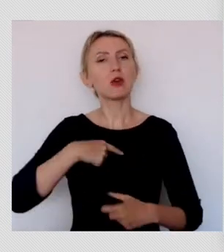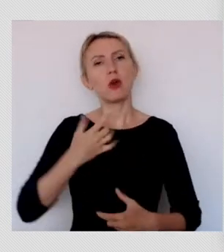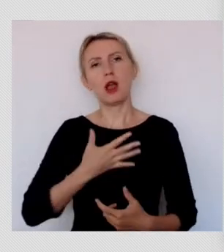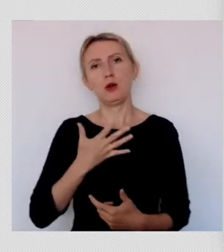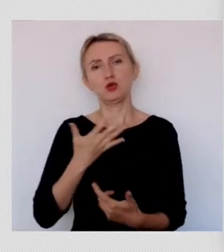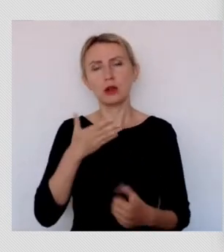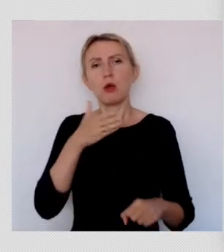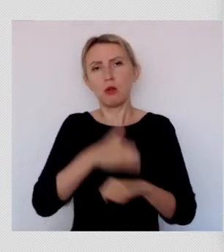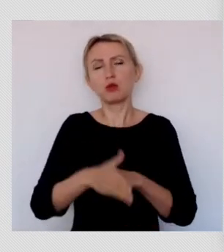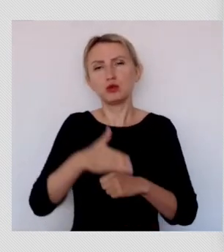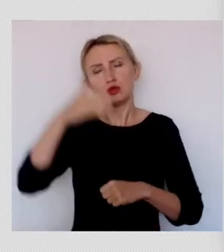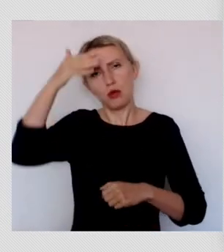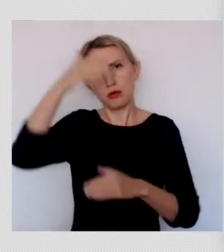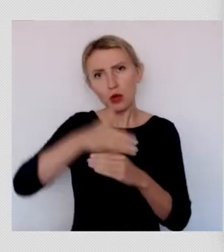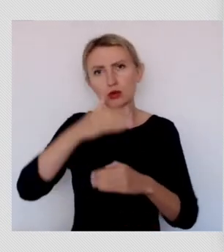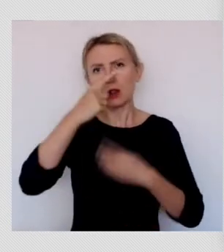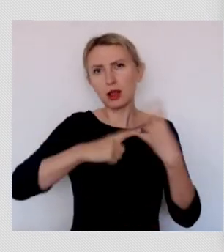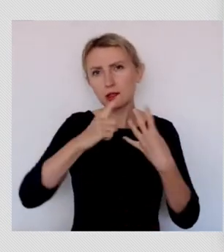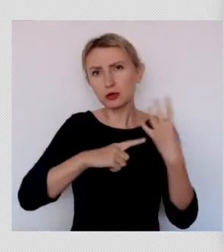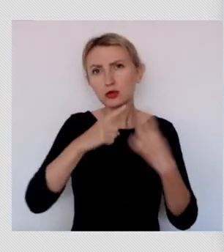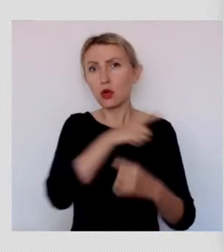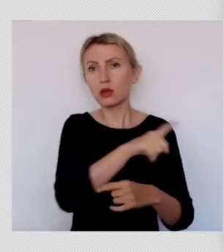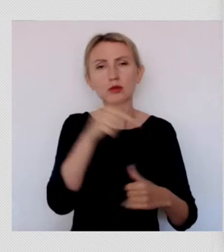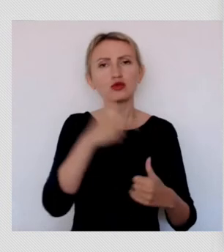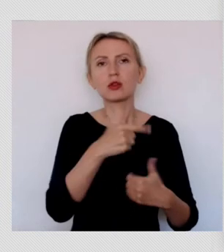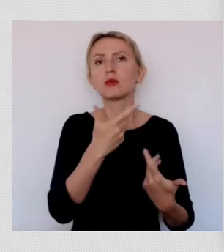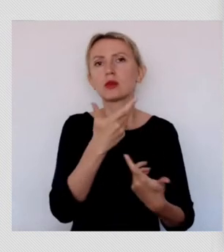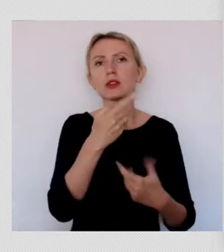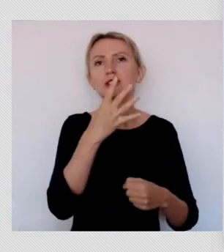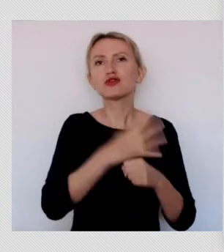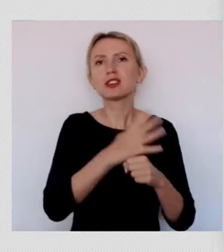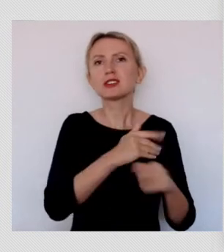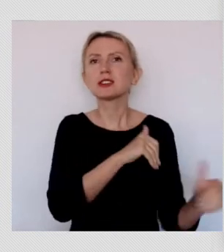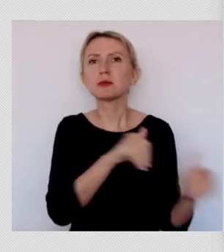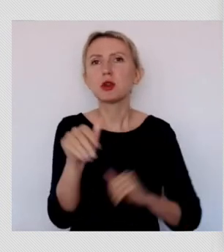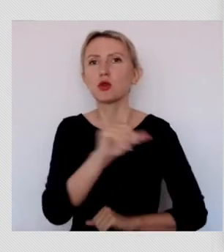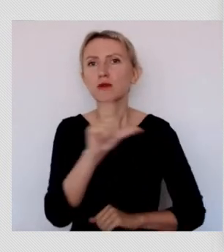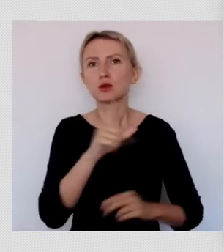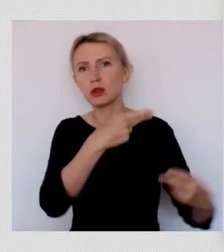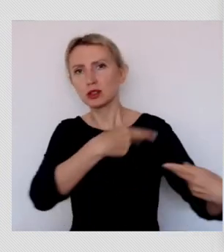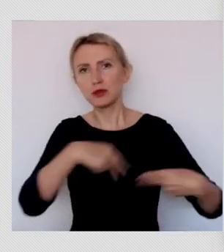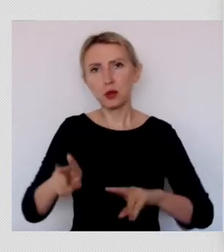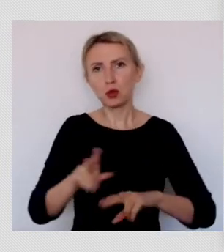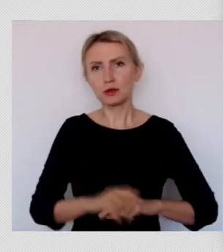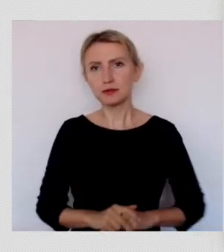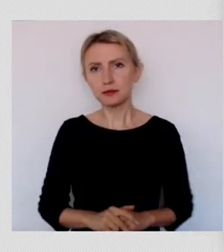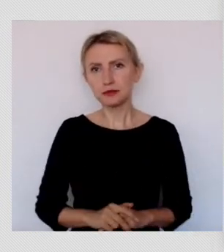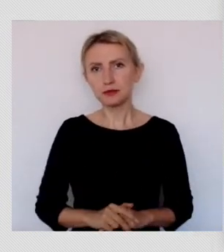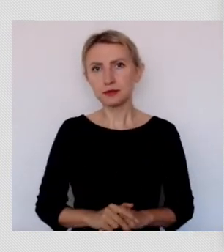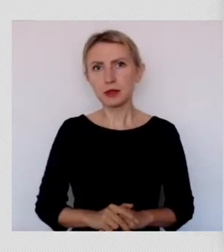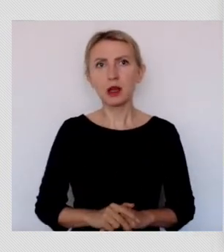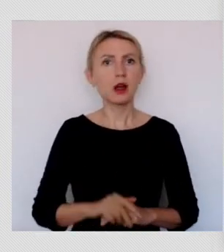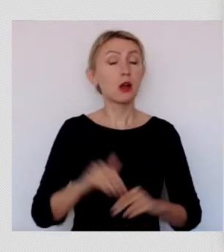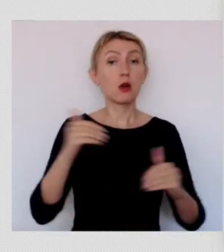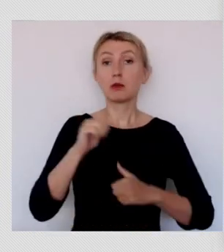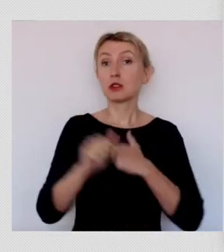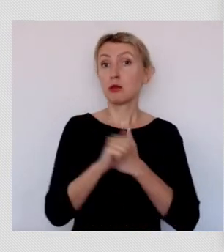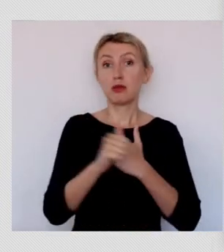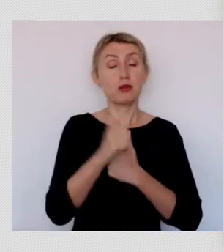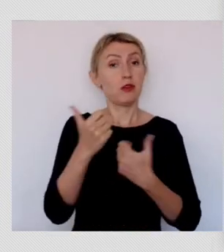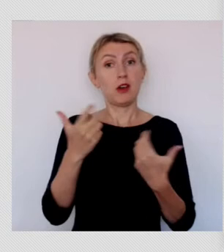późno nocą wyliczeń, musiałyby oddać około 40 milionów złotych. To by spowodowało największe trzęsienie